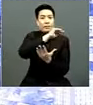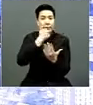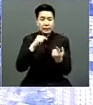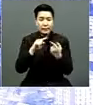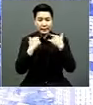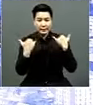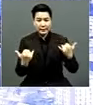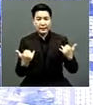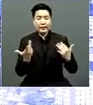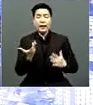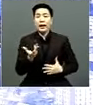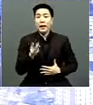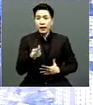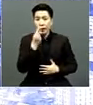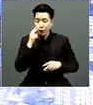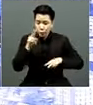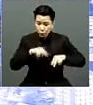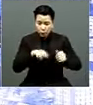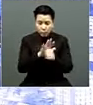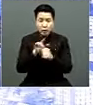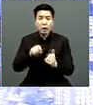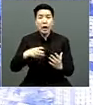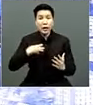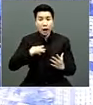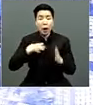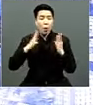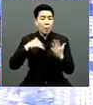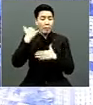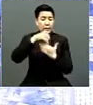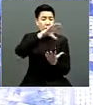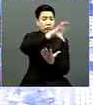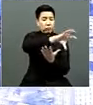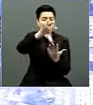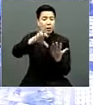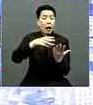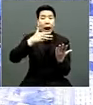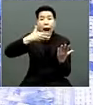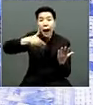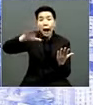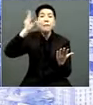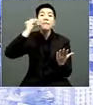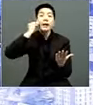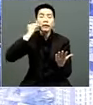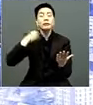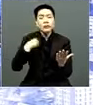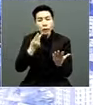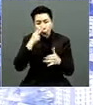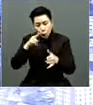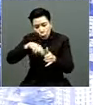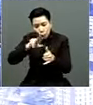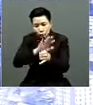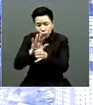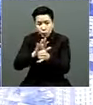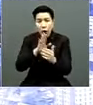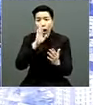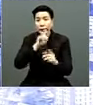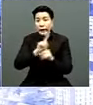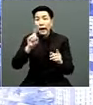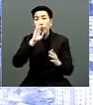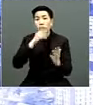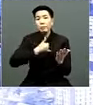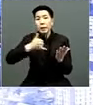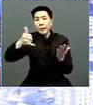ให้เป็นการดูแลนะครับเขาอยากจะกลับบ้านก็ให้เขาได้กลับไปอย่างดีแต่ก็ต้องดูแลด้วยเรื่องของการไปมานี่จะ